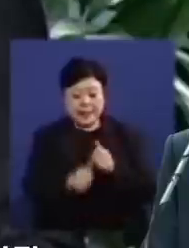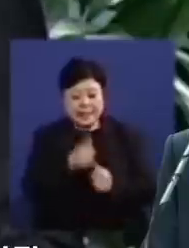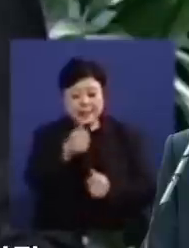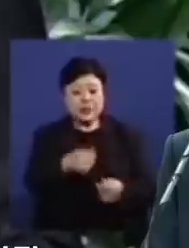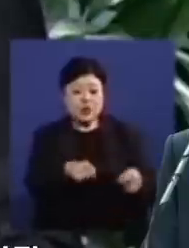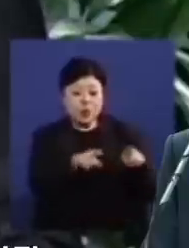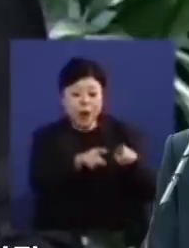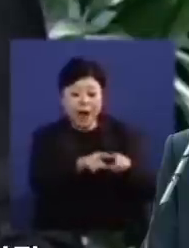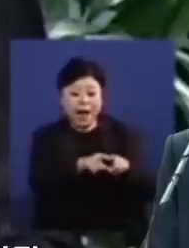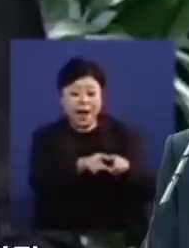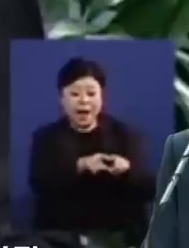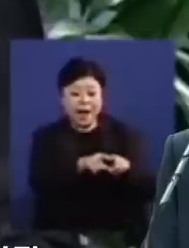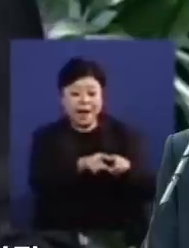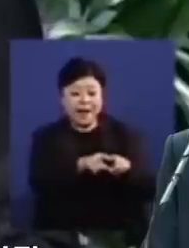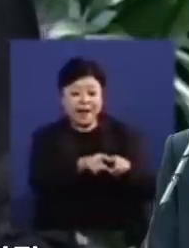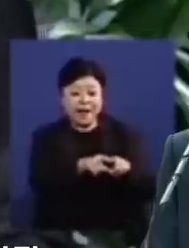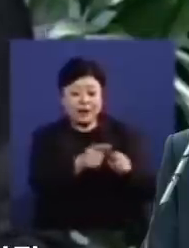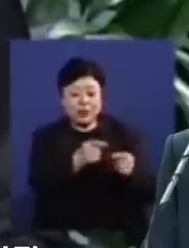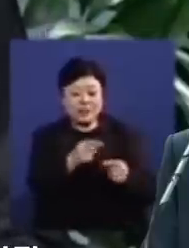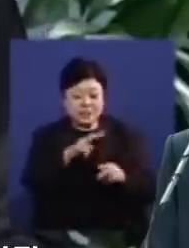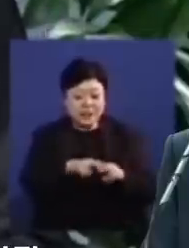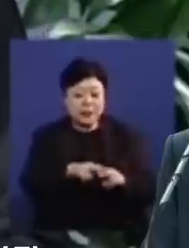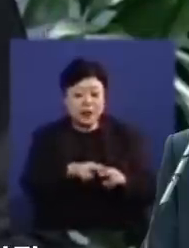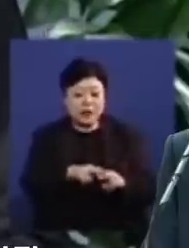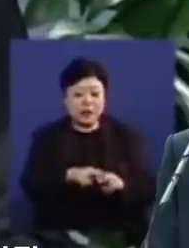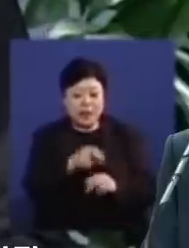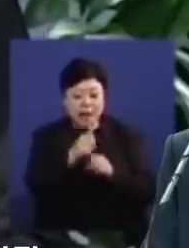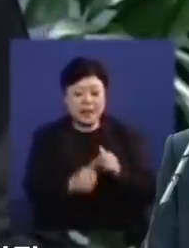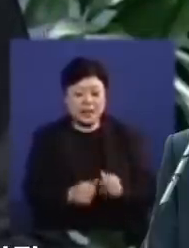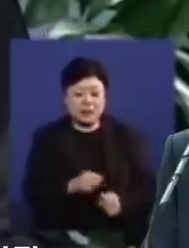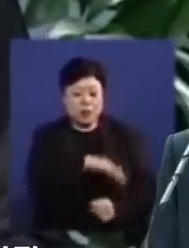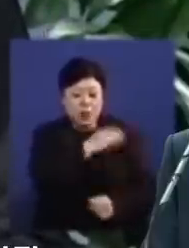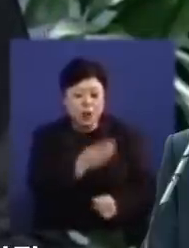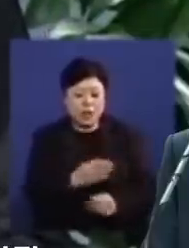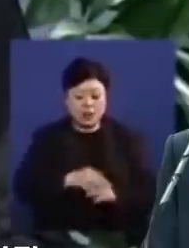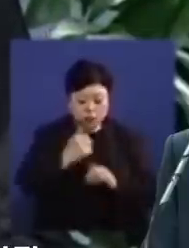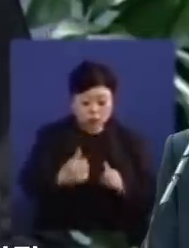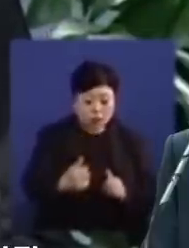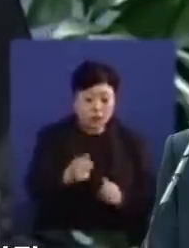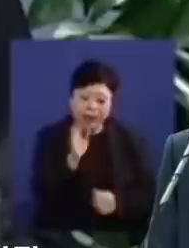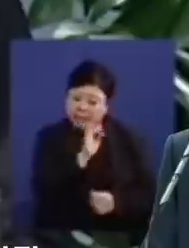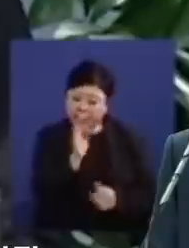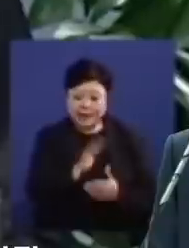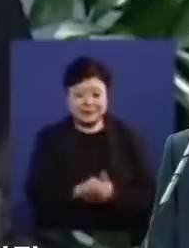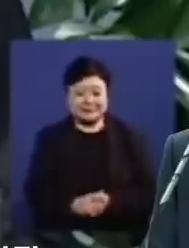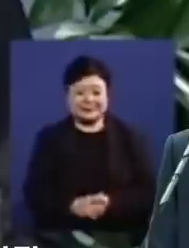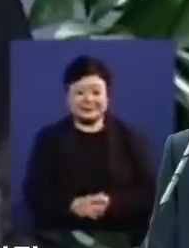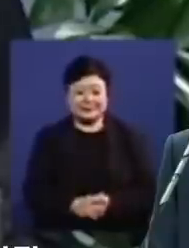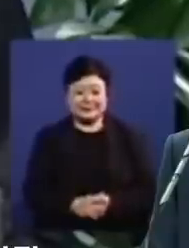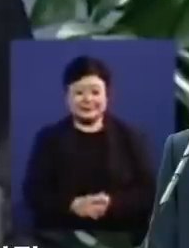하나님과 동등하게 되려고 하는지 하나님의 주권에 도전해서는 절대 안 되는 것입니다.